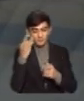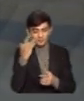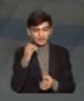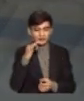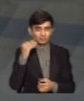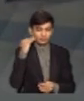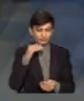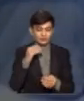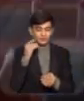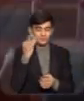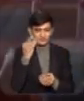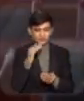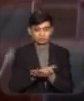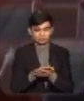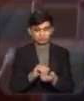мыть руки с мылом.